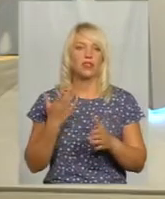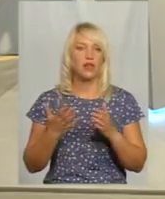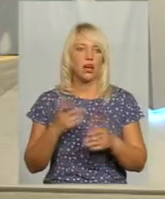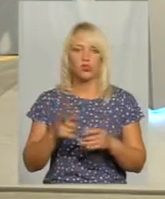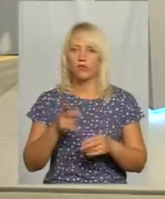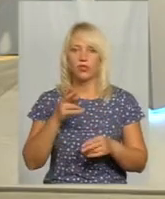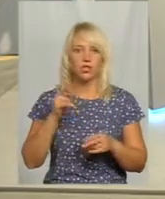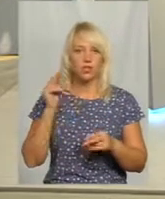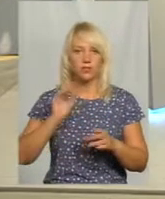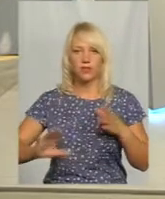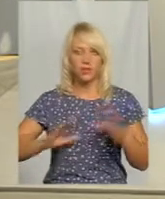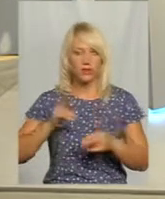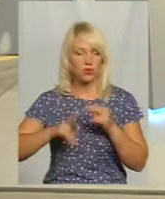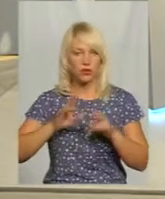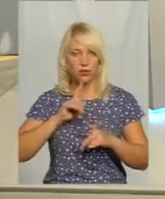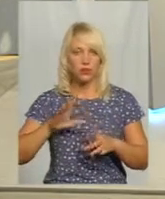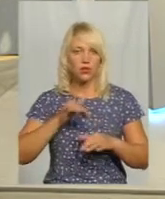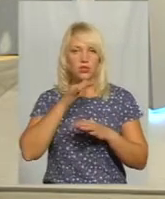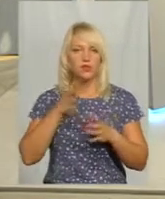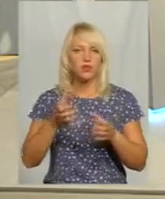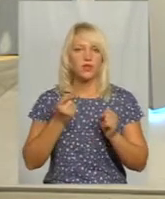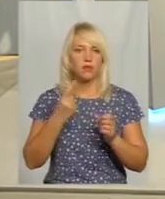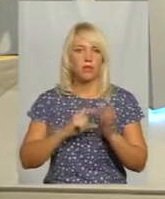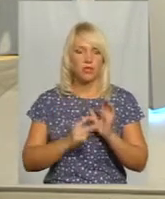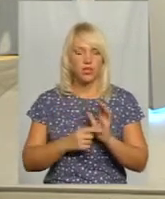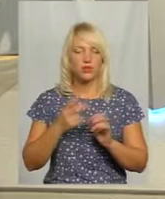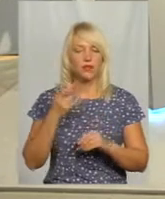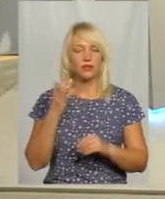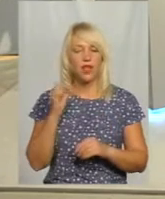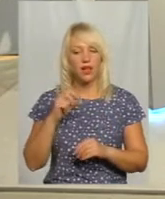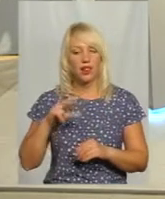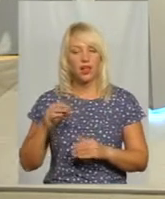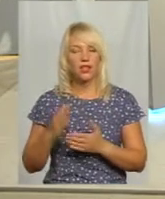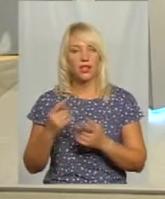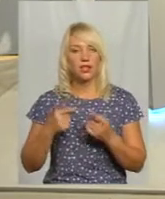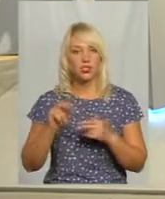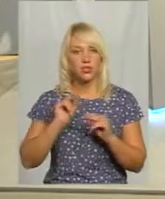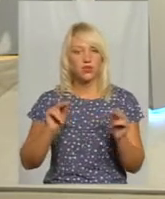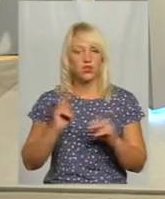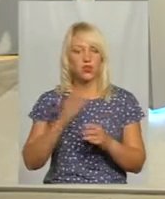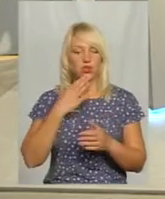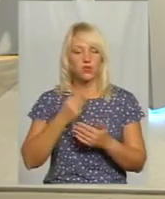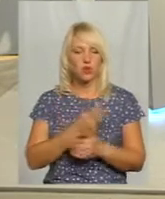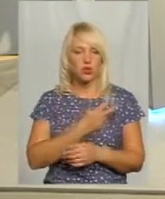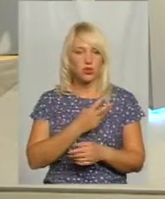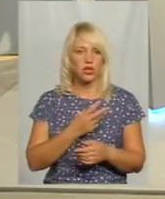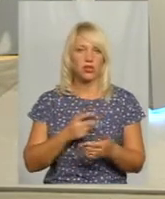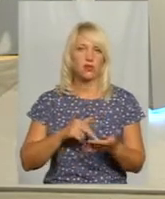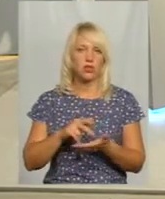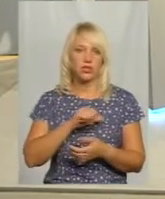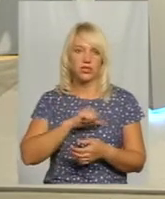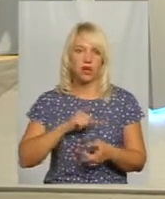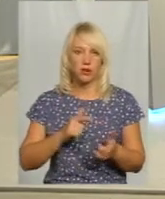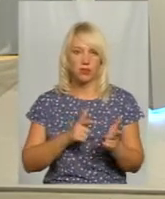взяти даний клас. Але є інші вчителі, які за своїм бажанням пройшли самі підготовку,